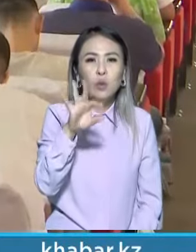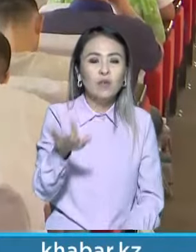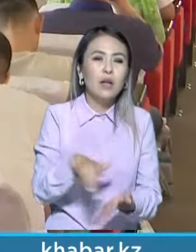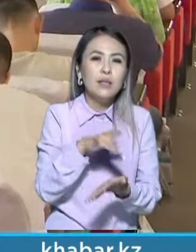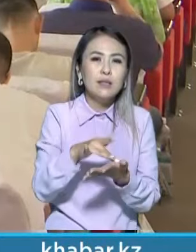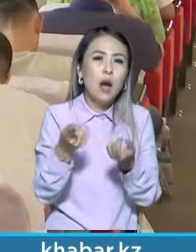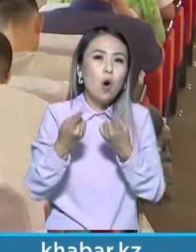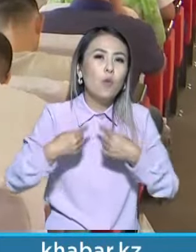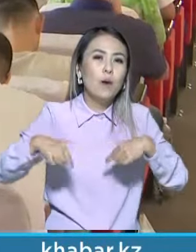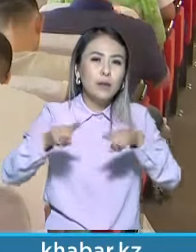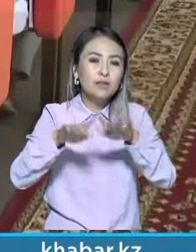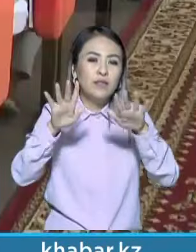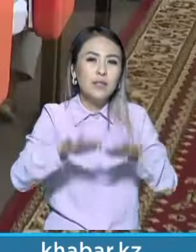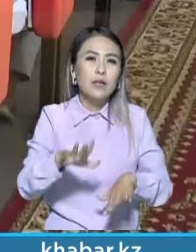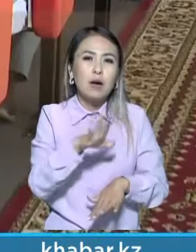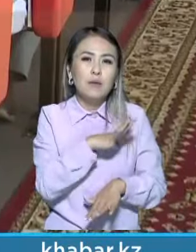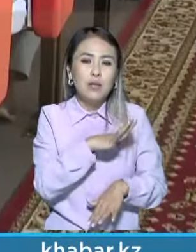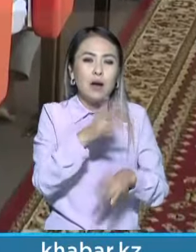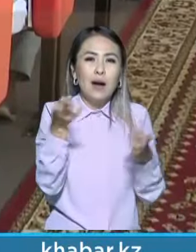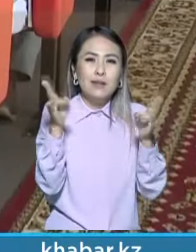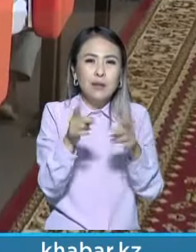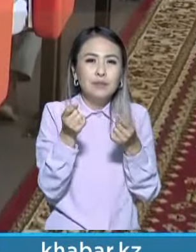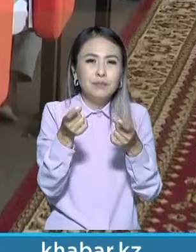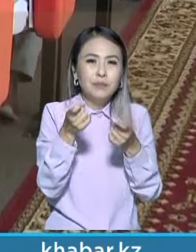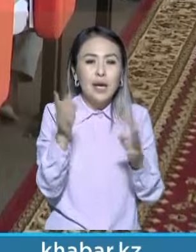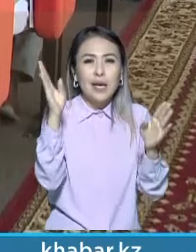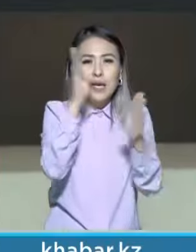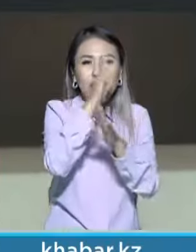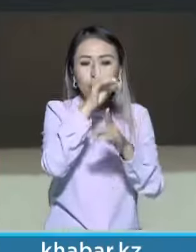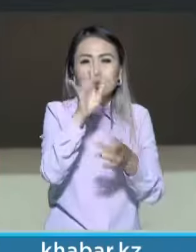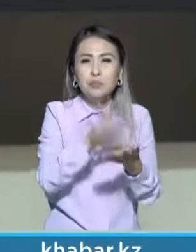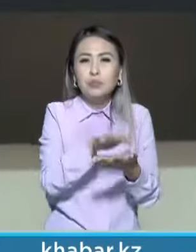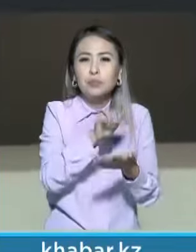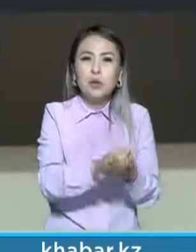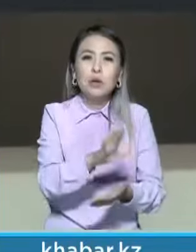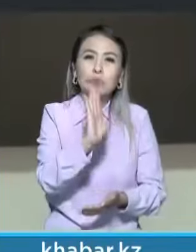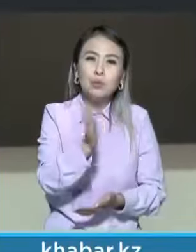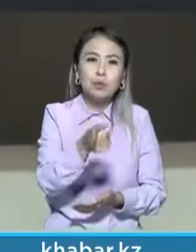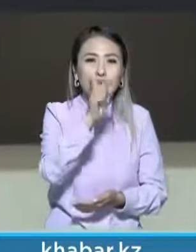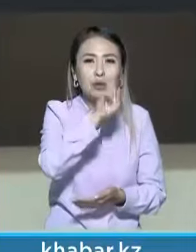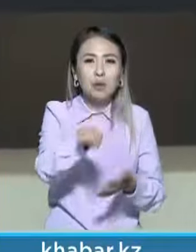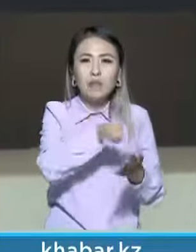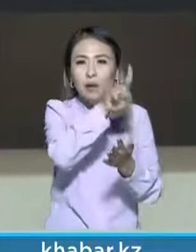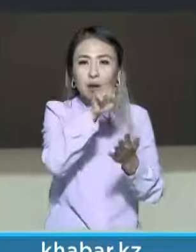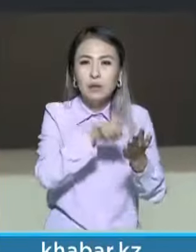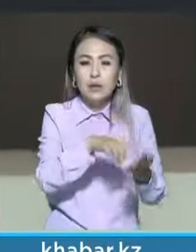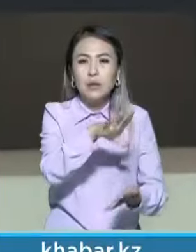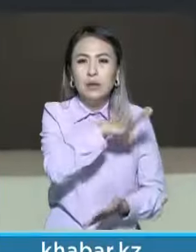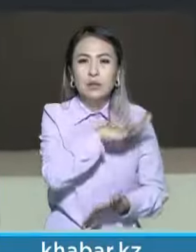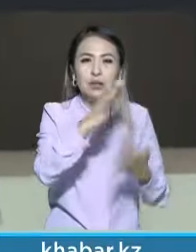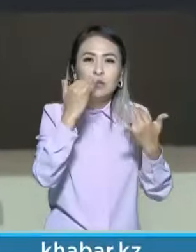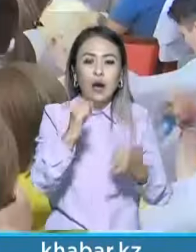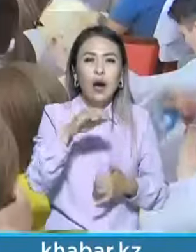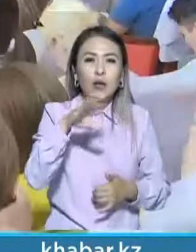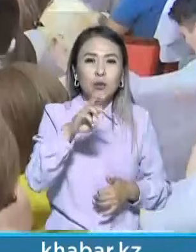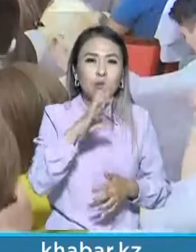аумағы. Өңір тұрғындары станциядан шығатын қалдықтар экологияға кері әсерін тигізе ме деп алаңдайды. Сарапшылар атом электр